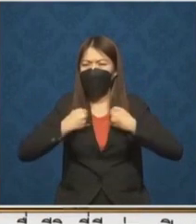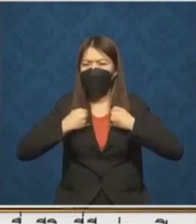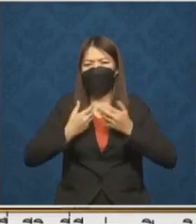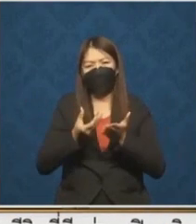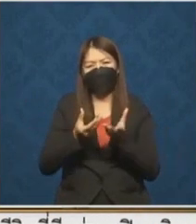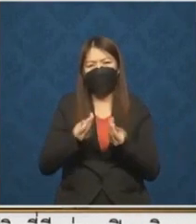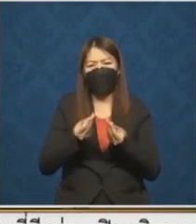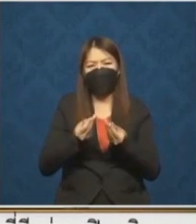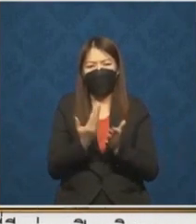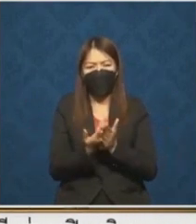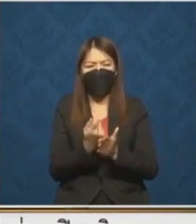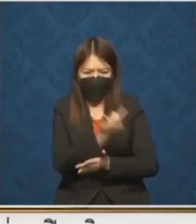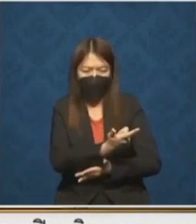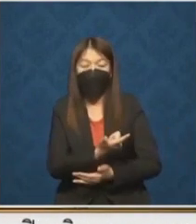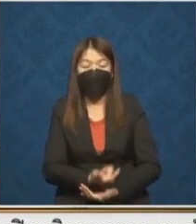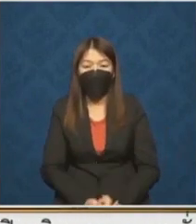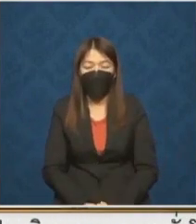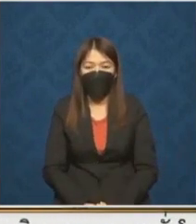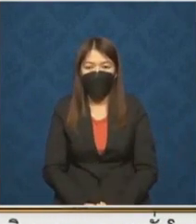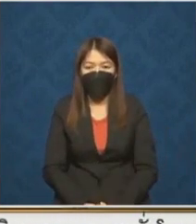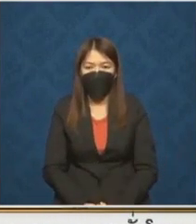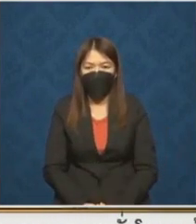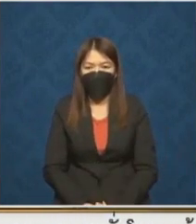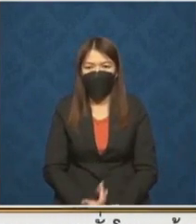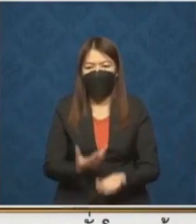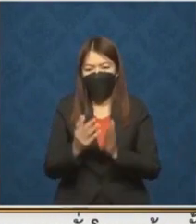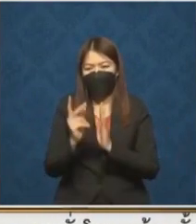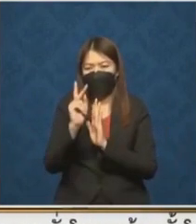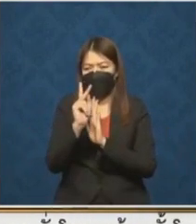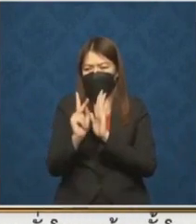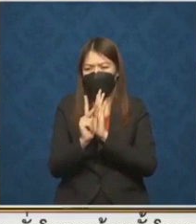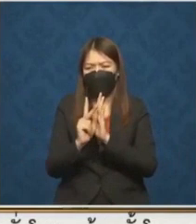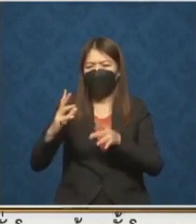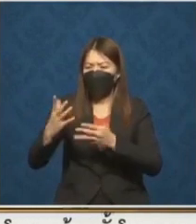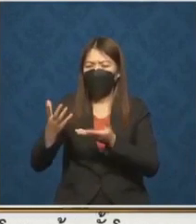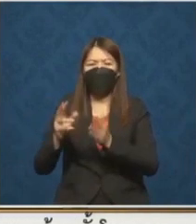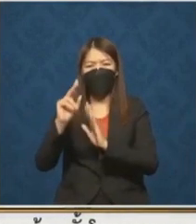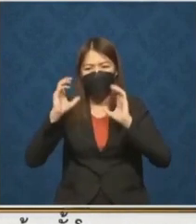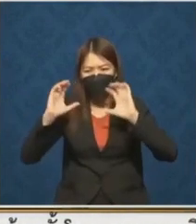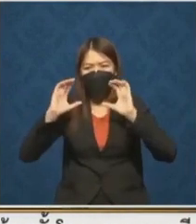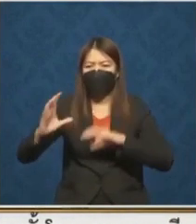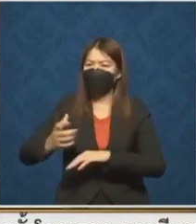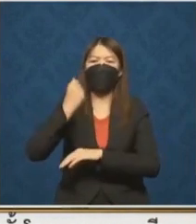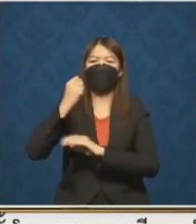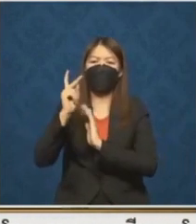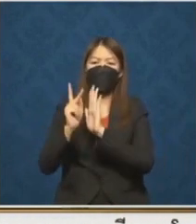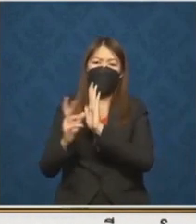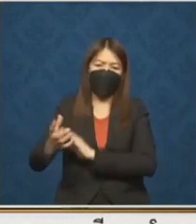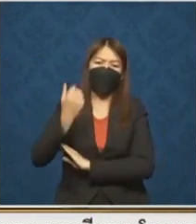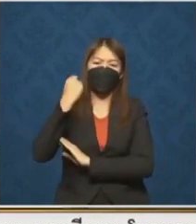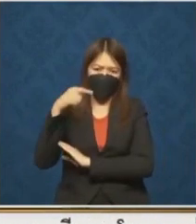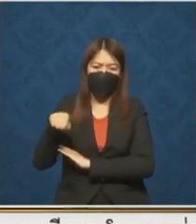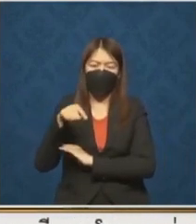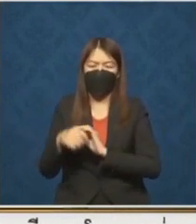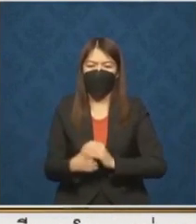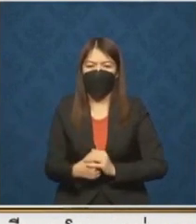พอบงครัคดีถ้าไม่บครับคณต้เอเงินมาวางนี่คือหนึ่งในเหตุผล